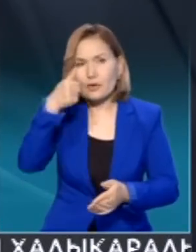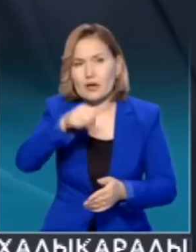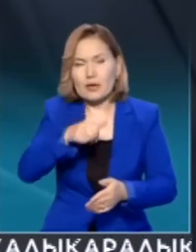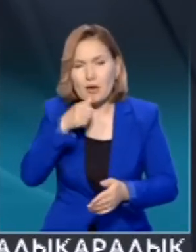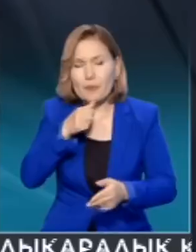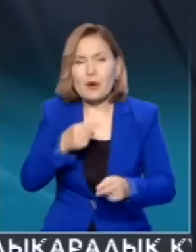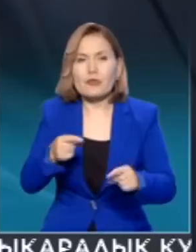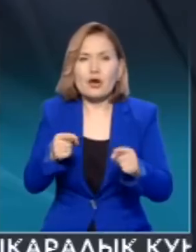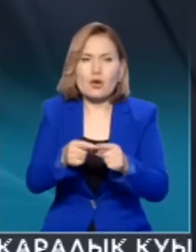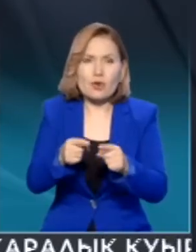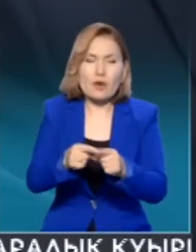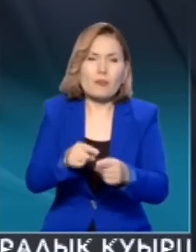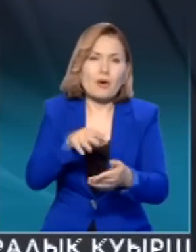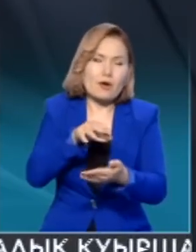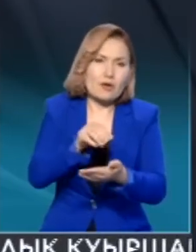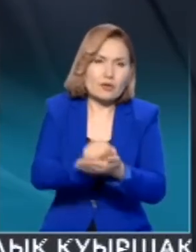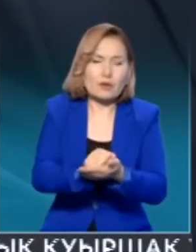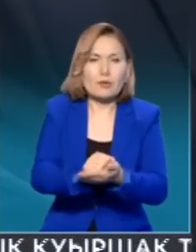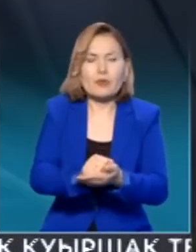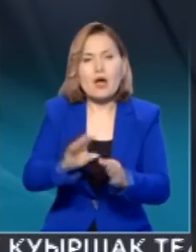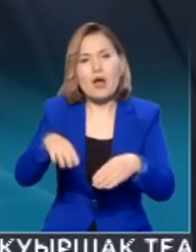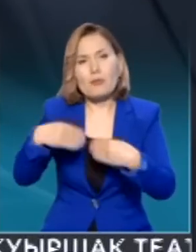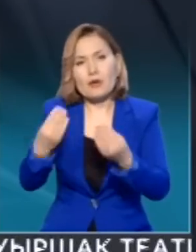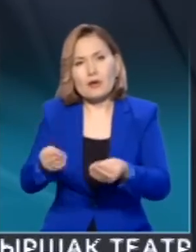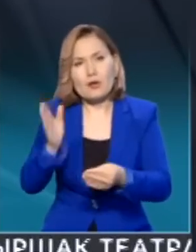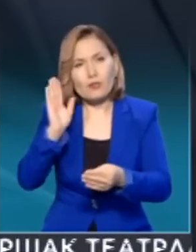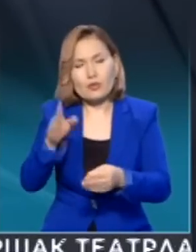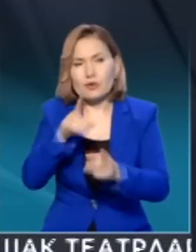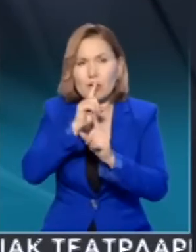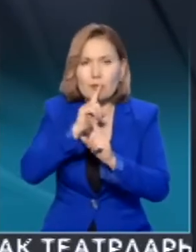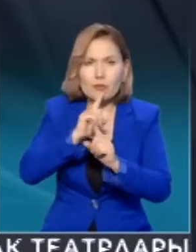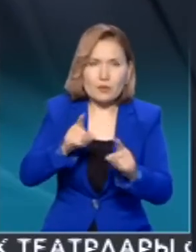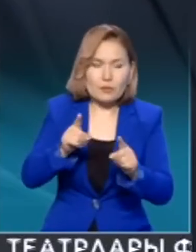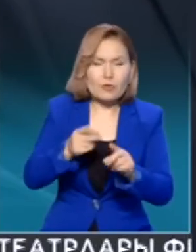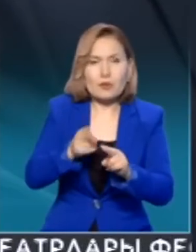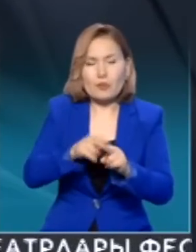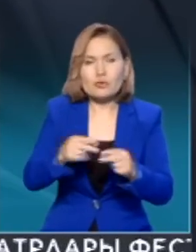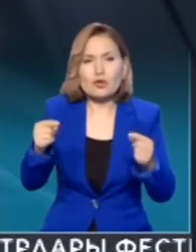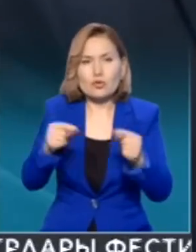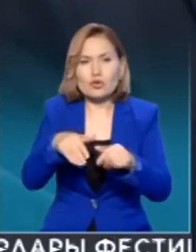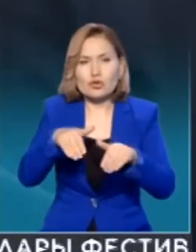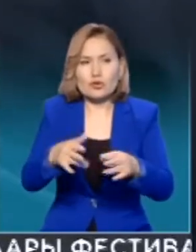беруді жалғастырамыз ба, жоқ тоқтатамыз ба? Бұл тұрғыда үкімет нақты шешім қабылдауы тиіс.